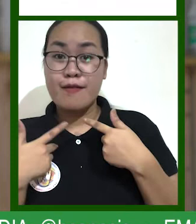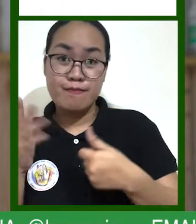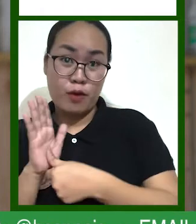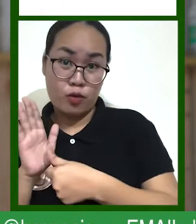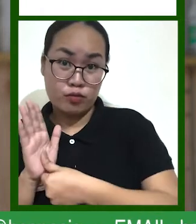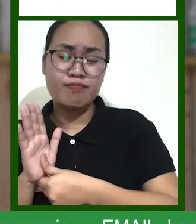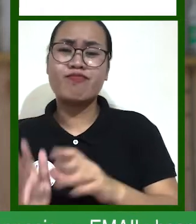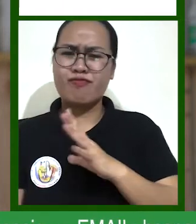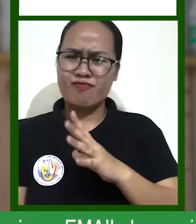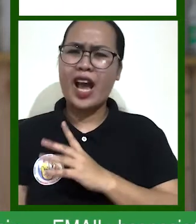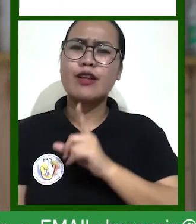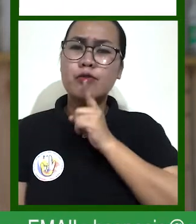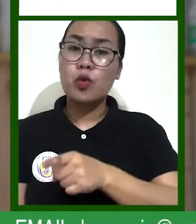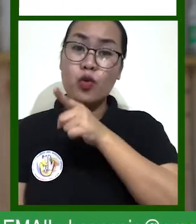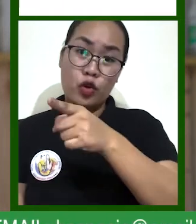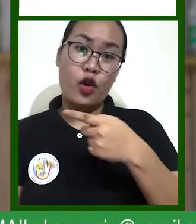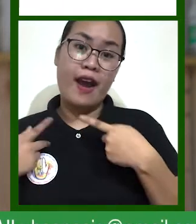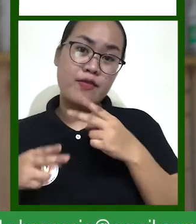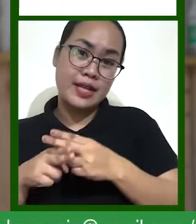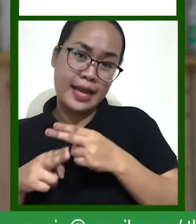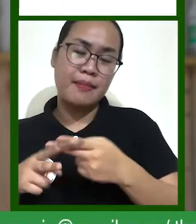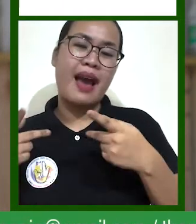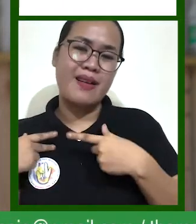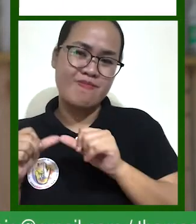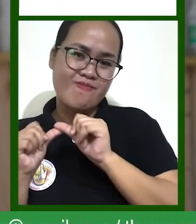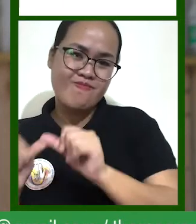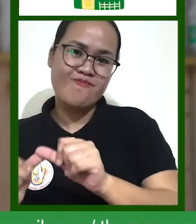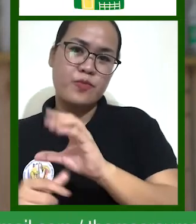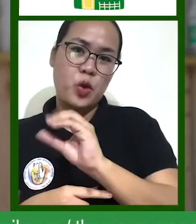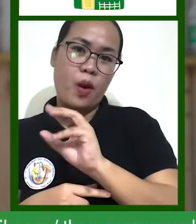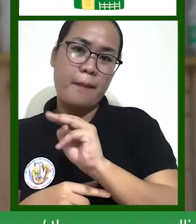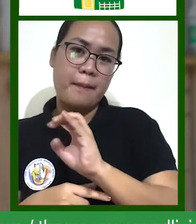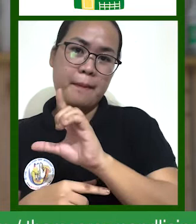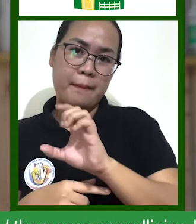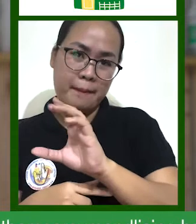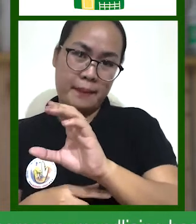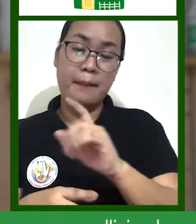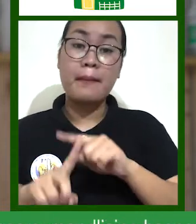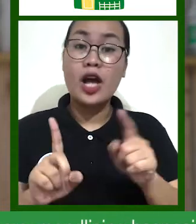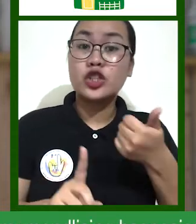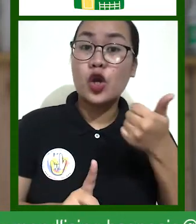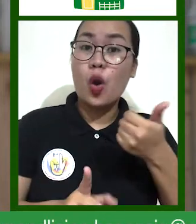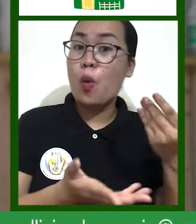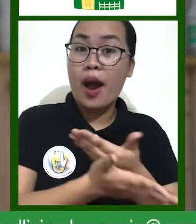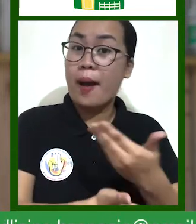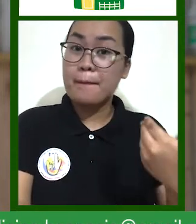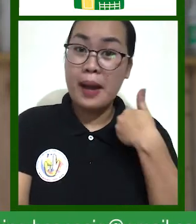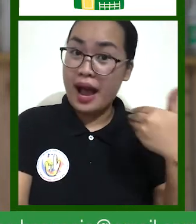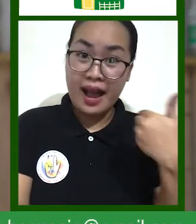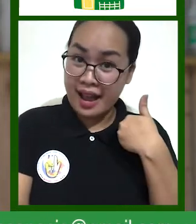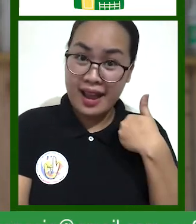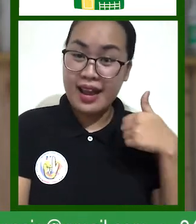ng election. For sure, yung pangalan nyo ay naandun pa. Pero yung mga hindi nakarehistro, no, at yung mga hindi pa talaga botante, ito na